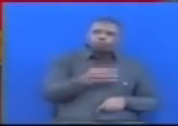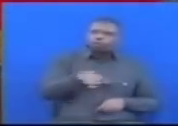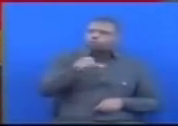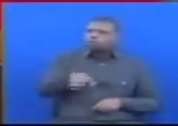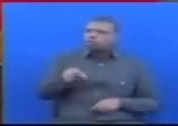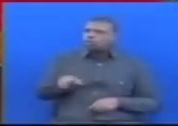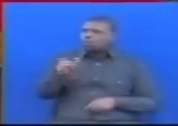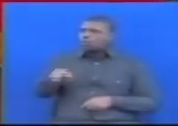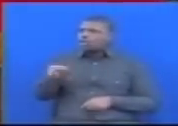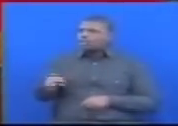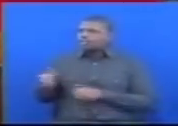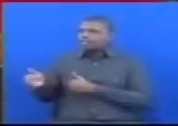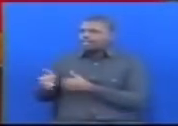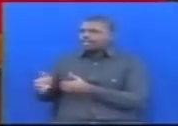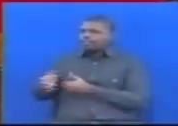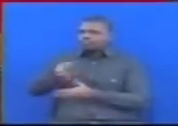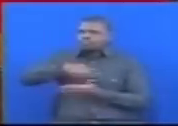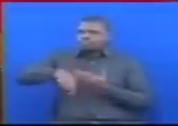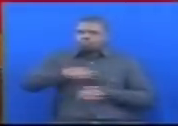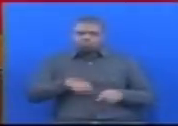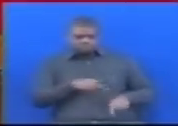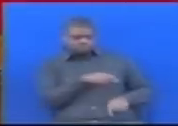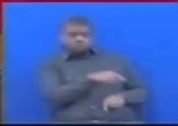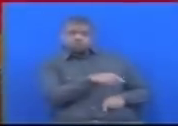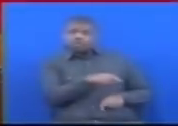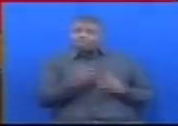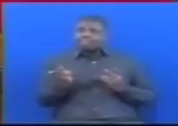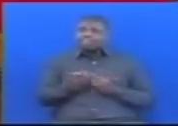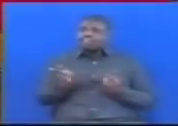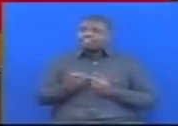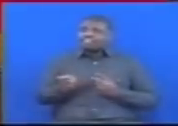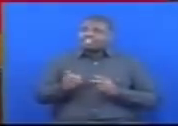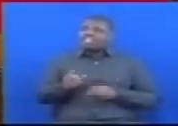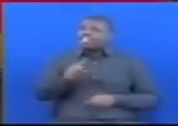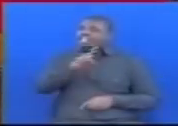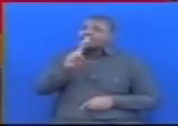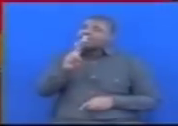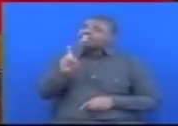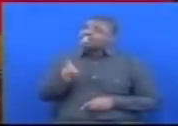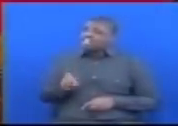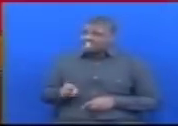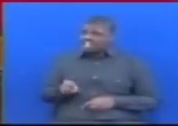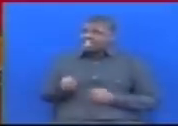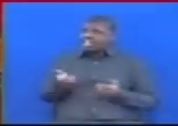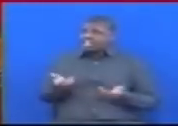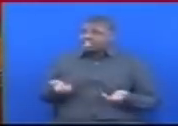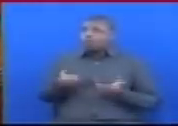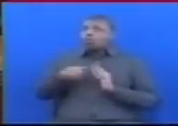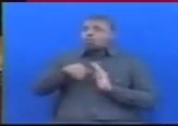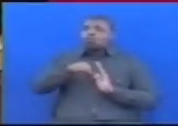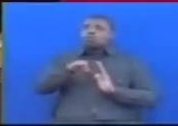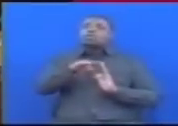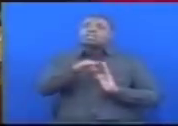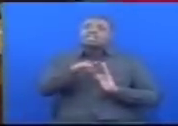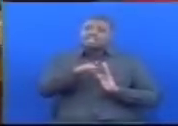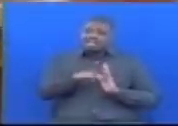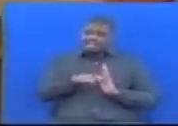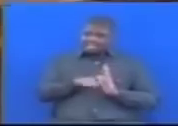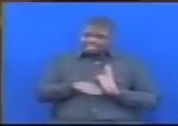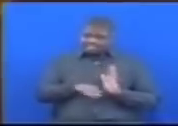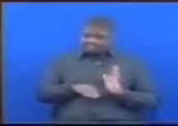je, utaratibu umbali kati ya kituo cha polisi na makazi ya wananchi ni hatua ngapi? Ni